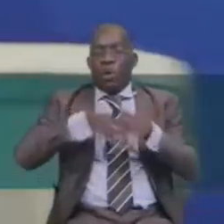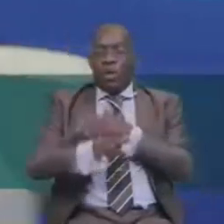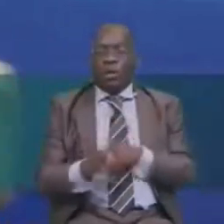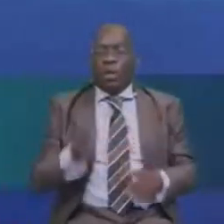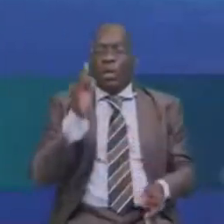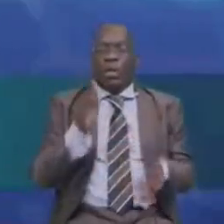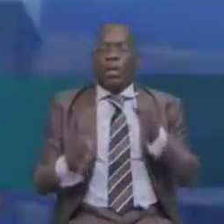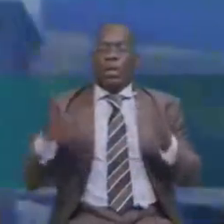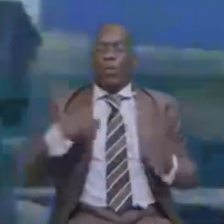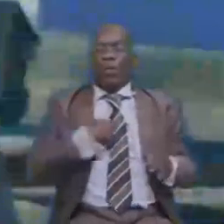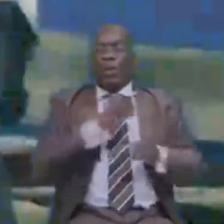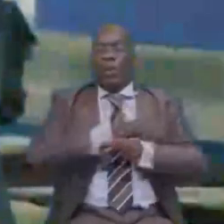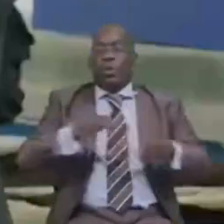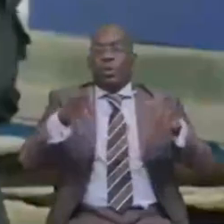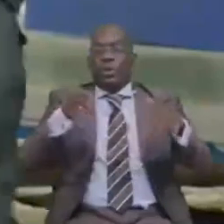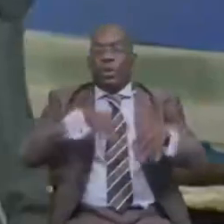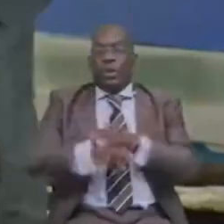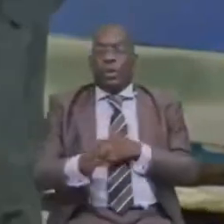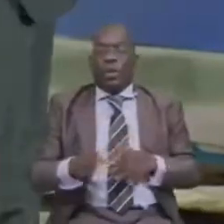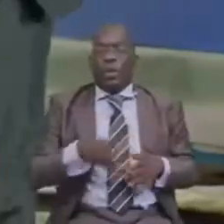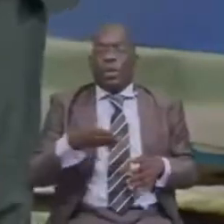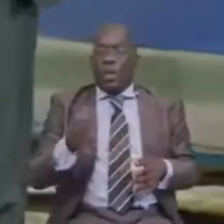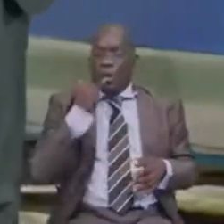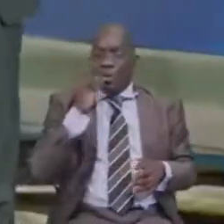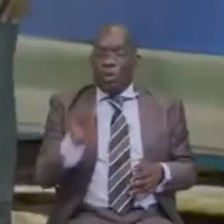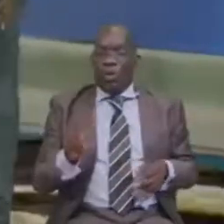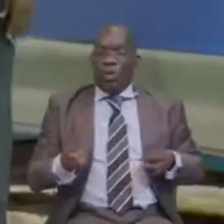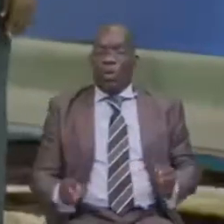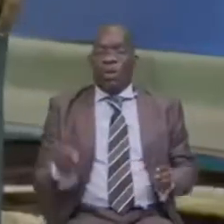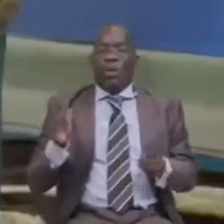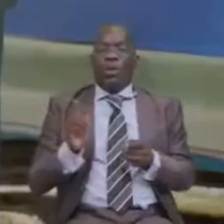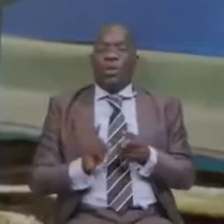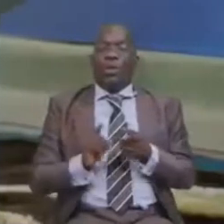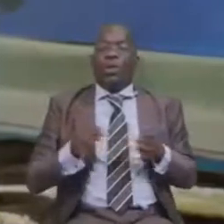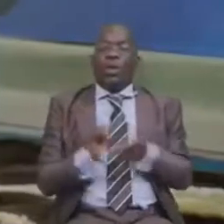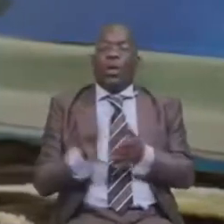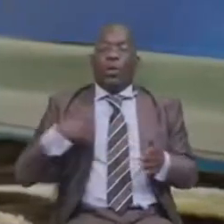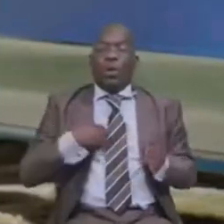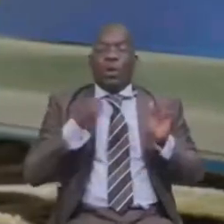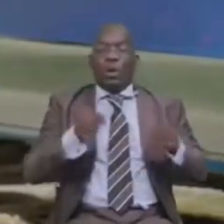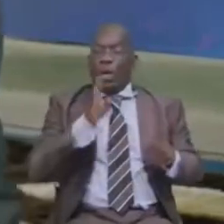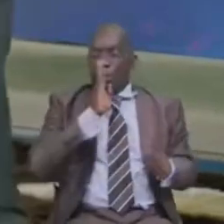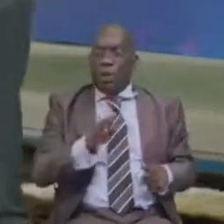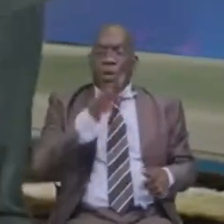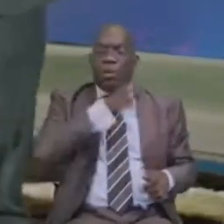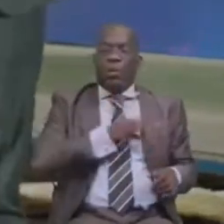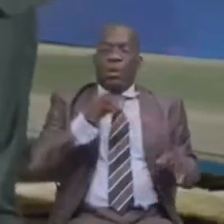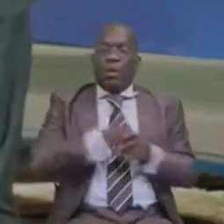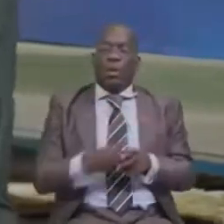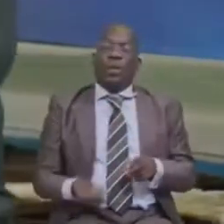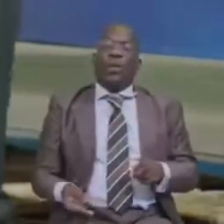pas, ce n'est pas possible que nous soyons profitables en exaltant le royaume,